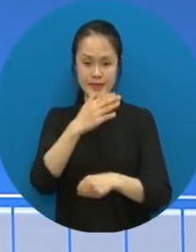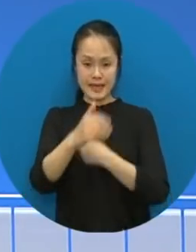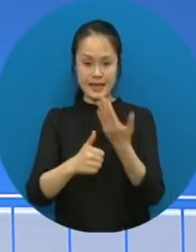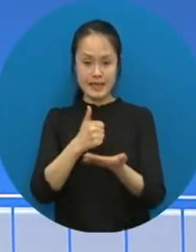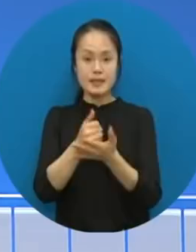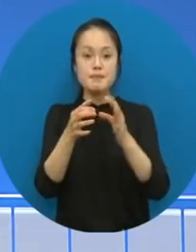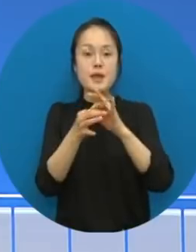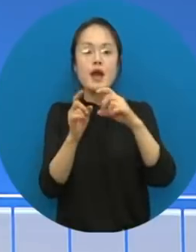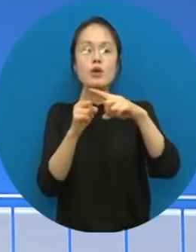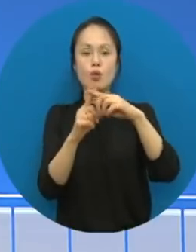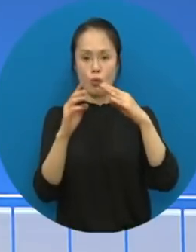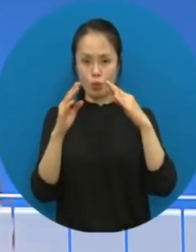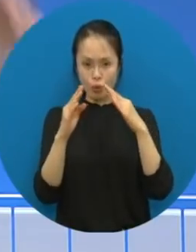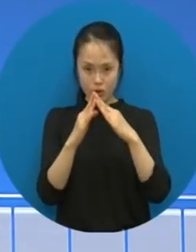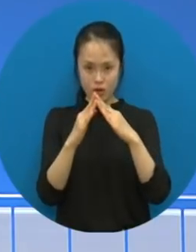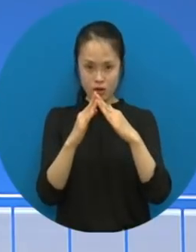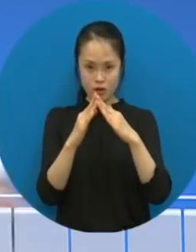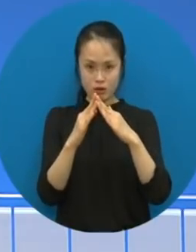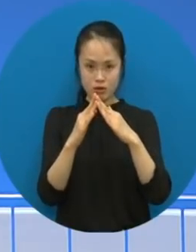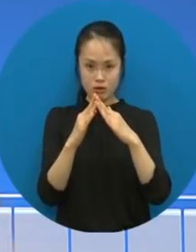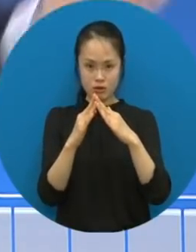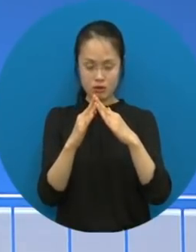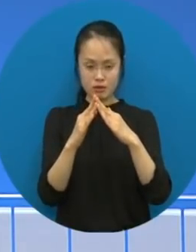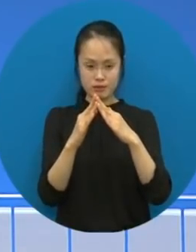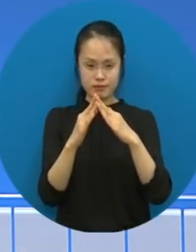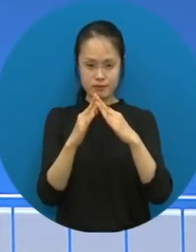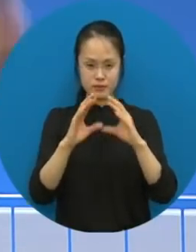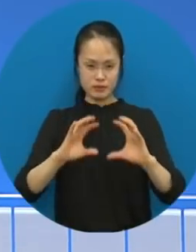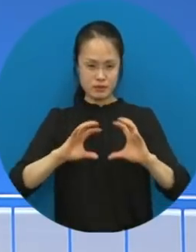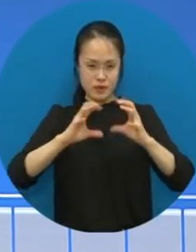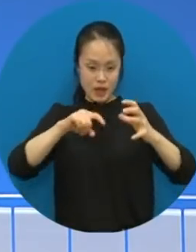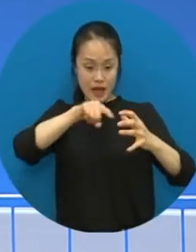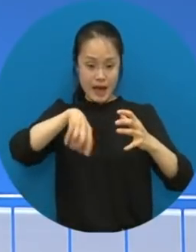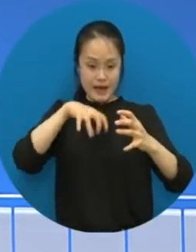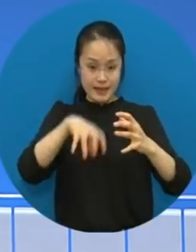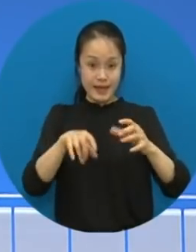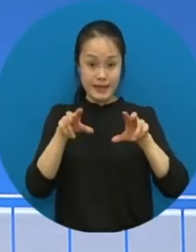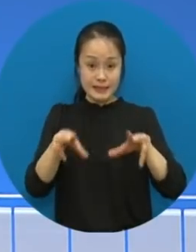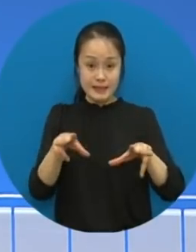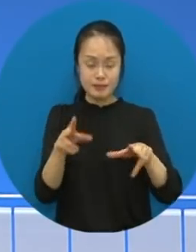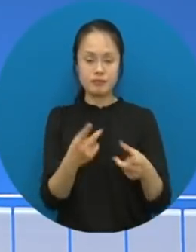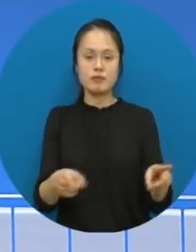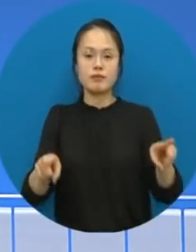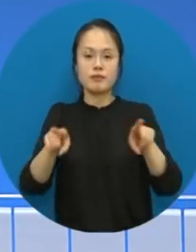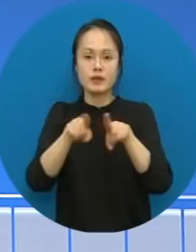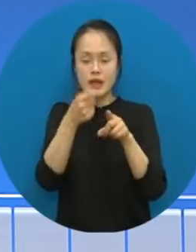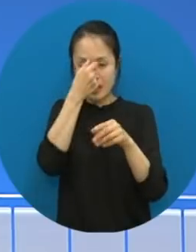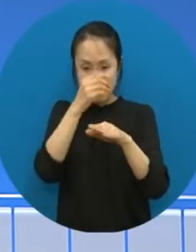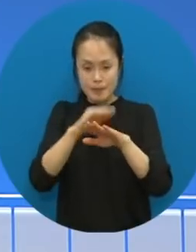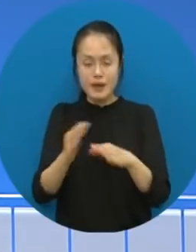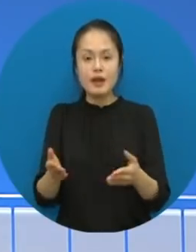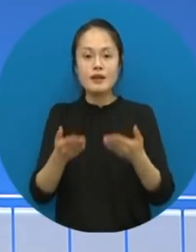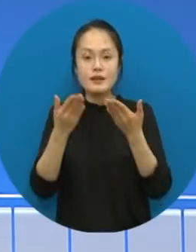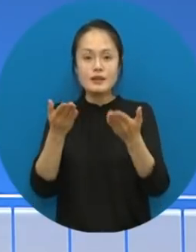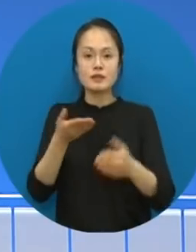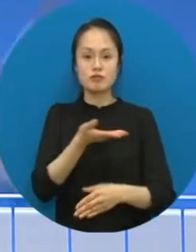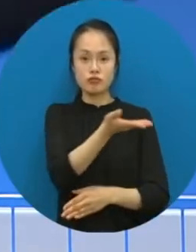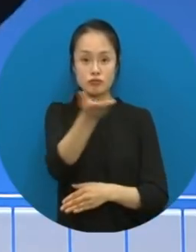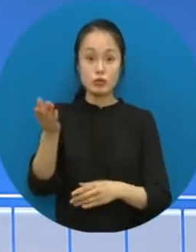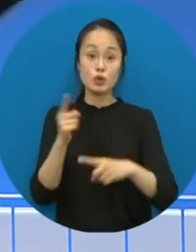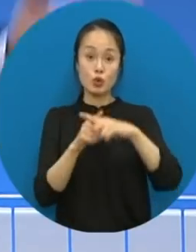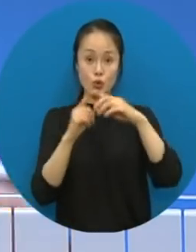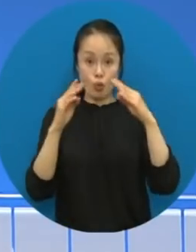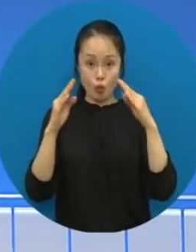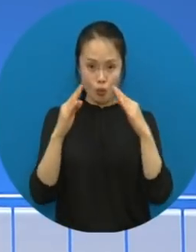교회들은 이 지구상에 같이 지금 이 순간 예배를 드리는 이 살아있는